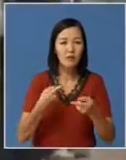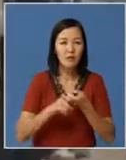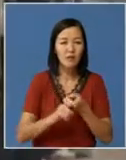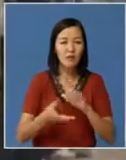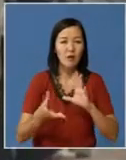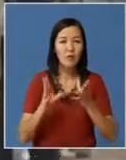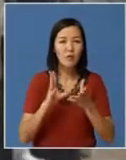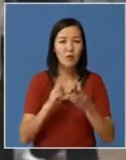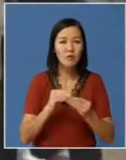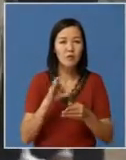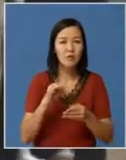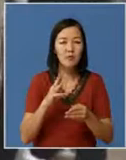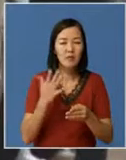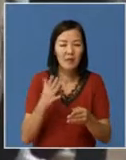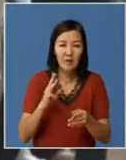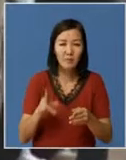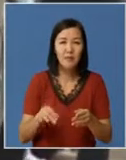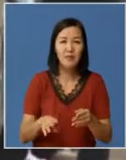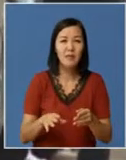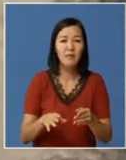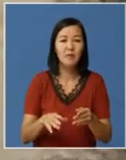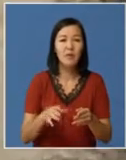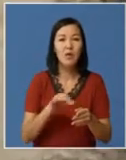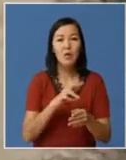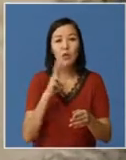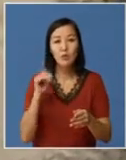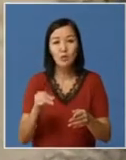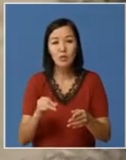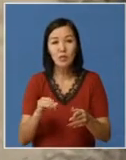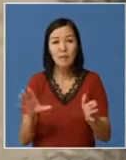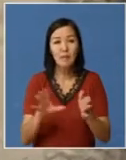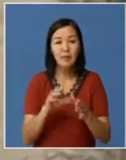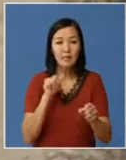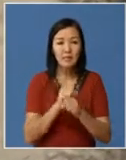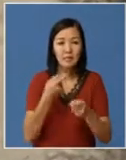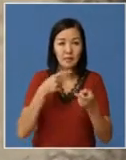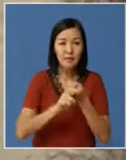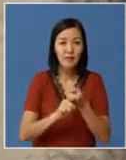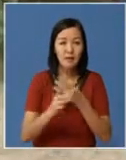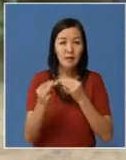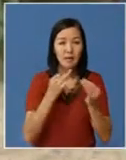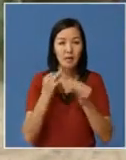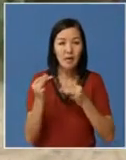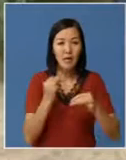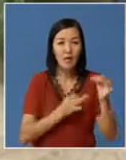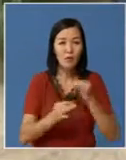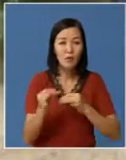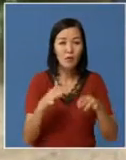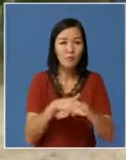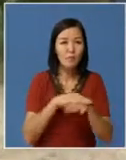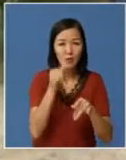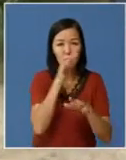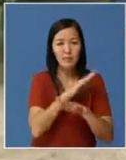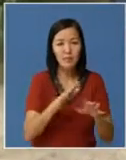Общая протяженность сетей почти 5 километров, и тянутся они к южной подстанции. Конструктивный диалог между специалистами и местными жителями не